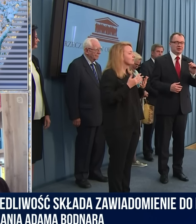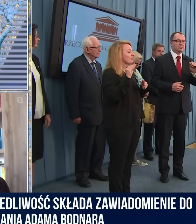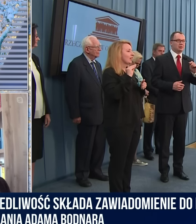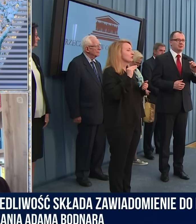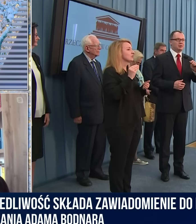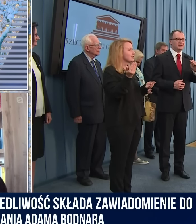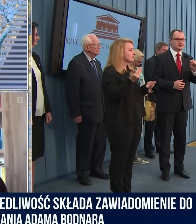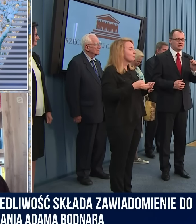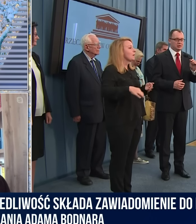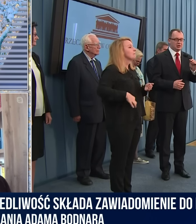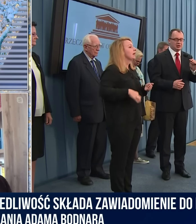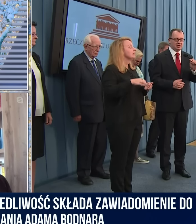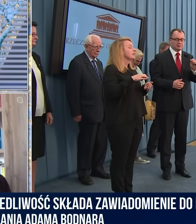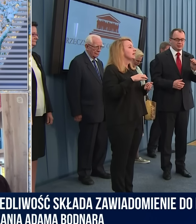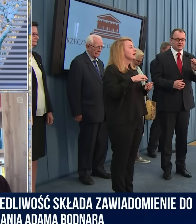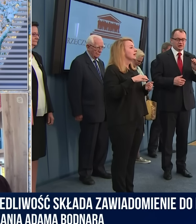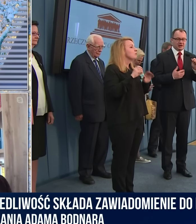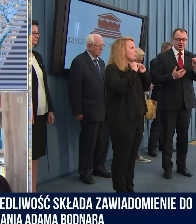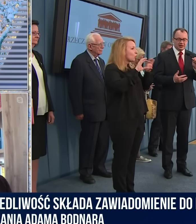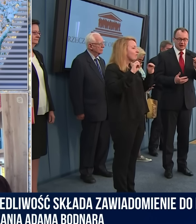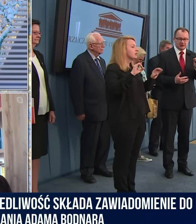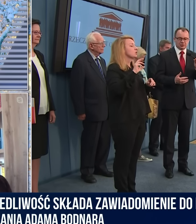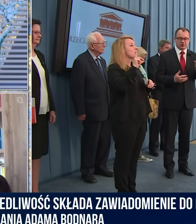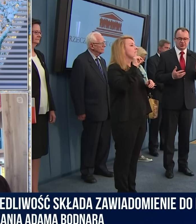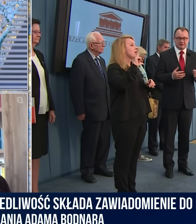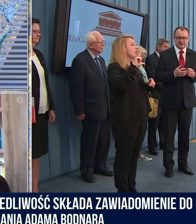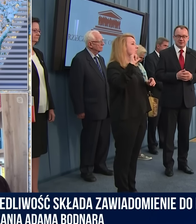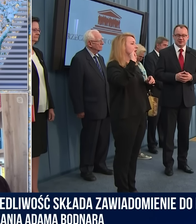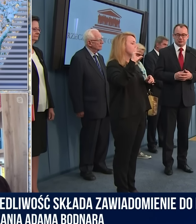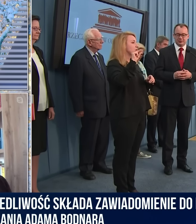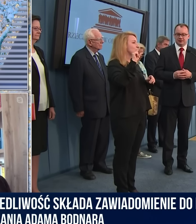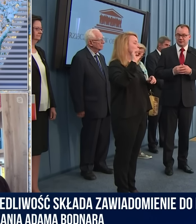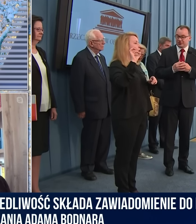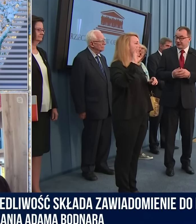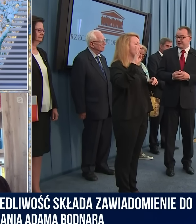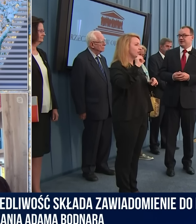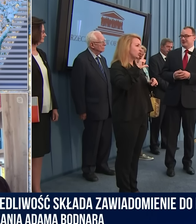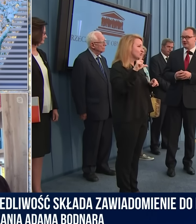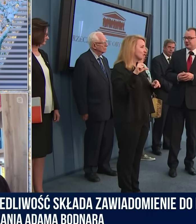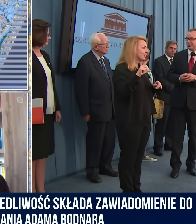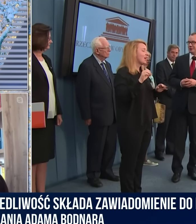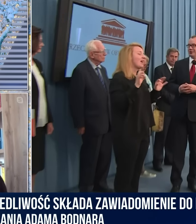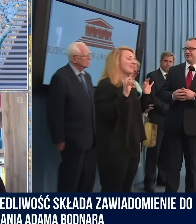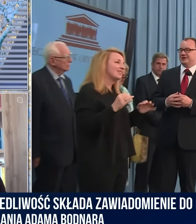nie tylko, że nie odczuła tego, to po prostu było to ale nieprawdą. Ale mimo to Prawo i Sprawiedliwość